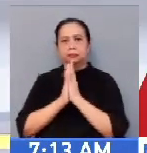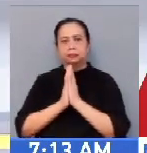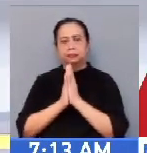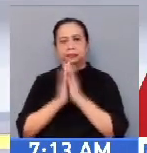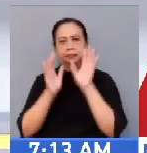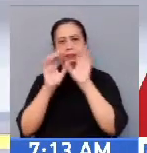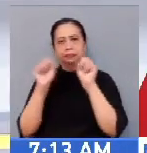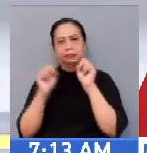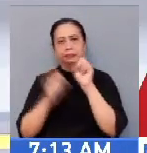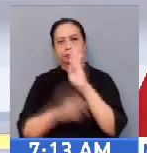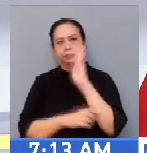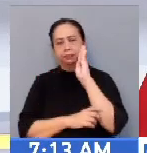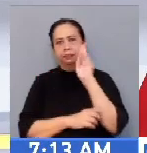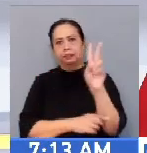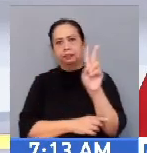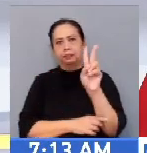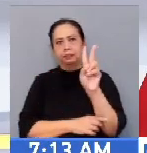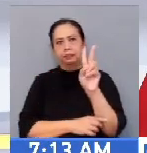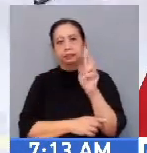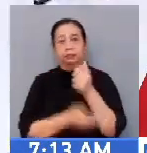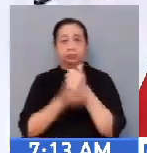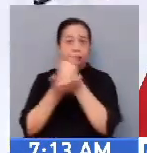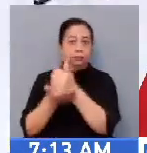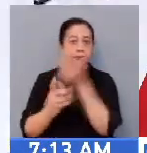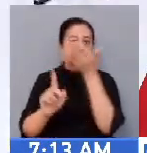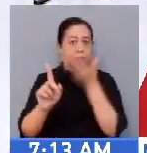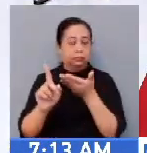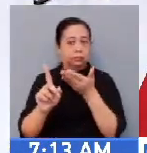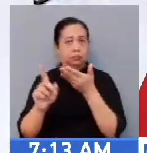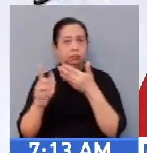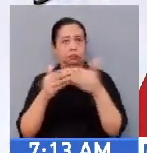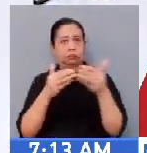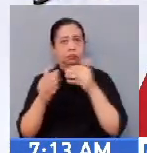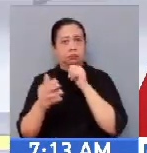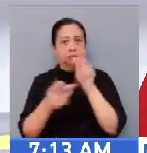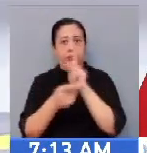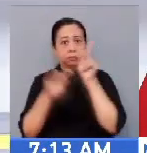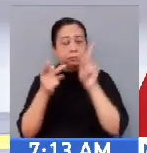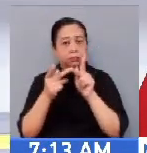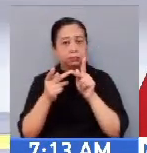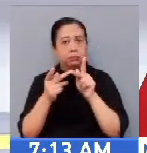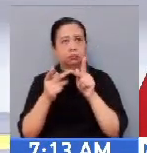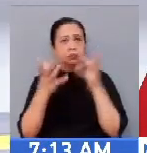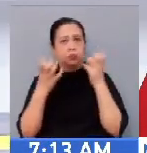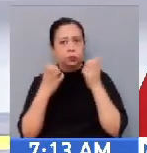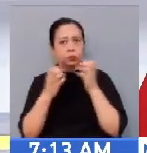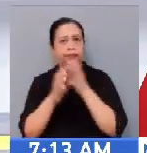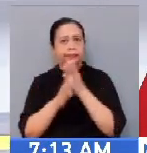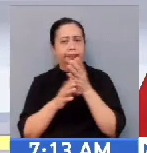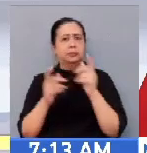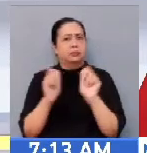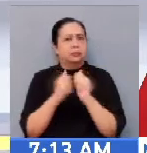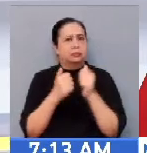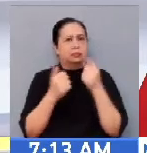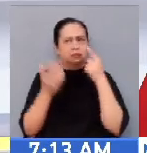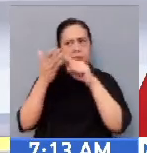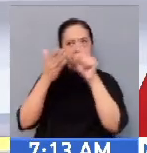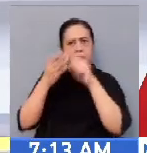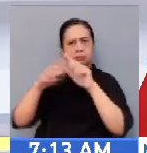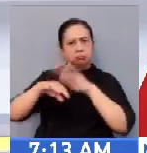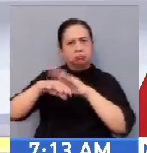tulungan siya, hindi man maging perpekto, eh yun ang kanyang naistahakin. Paano yung check and balance niyo po sa Senado